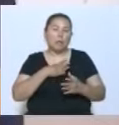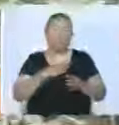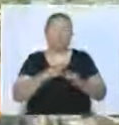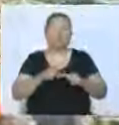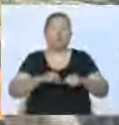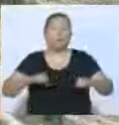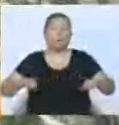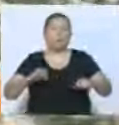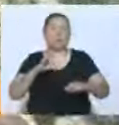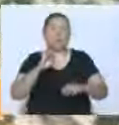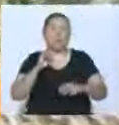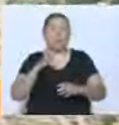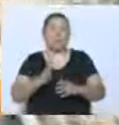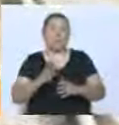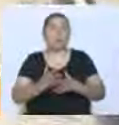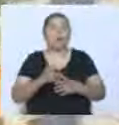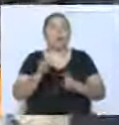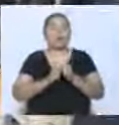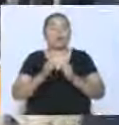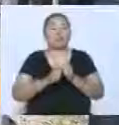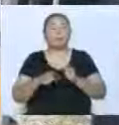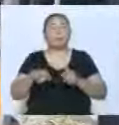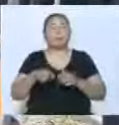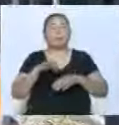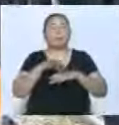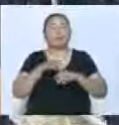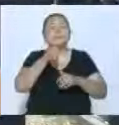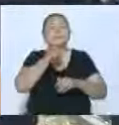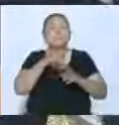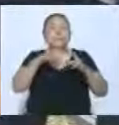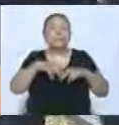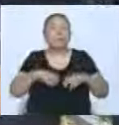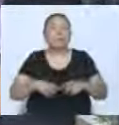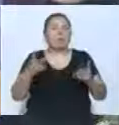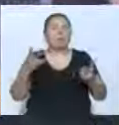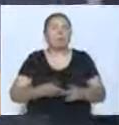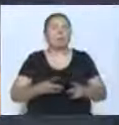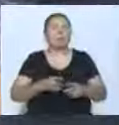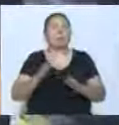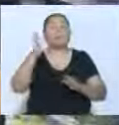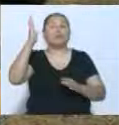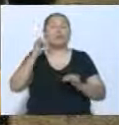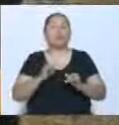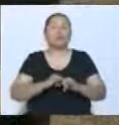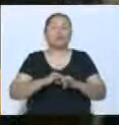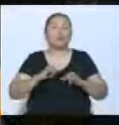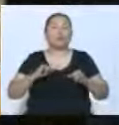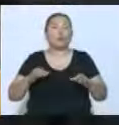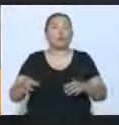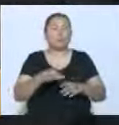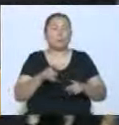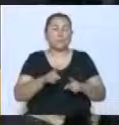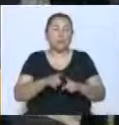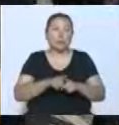совета. Ежегодно ученые, работающие в стенах университета, проводят исследования по направлениям, необходимым для будущего роста области. Также